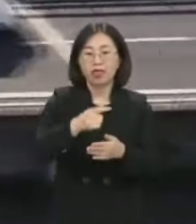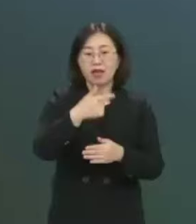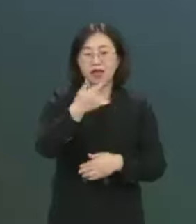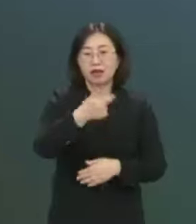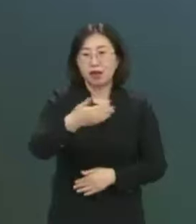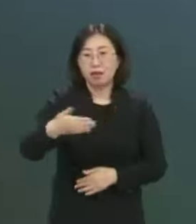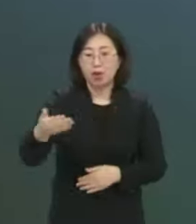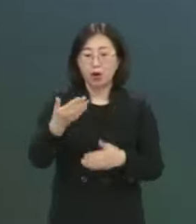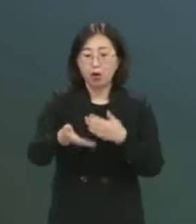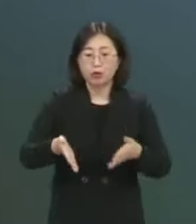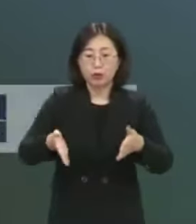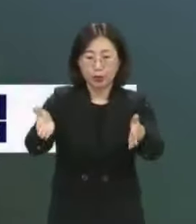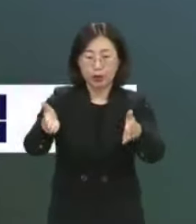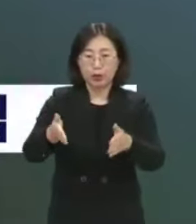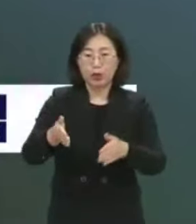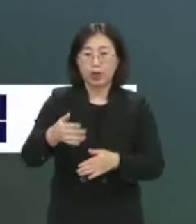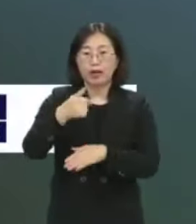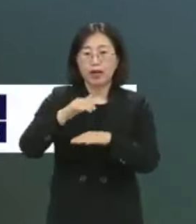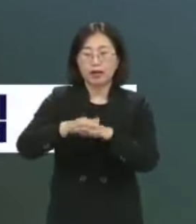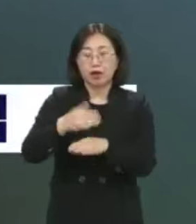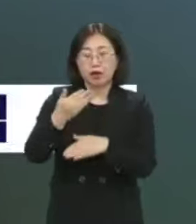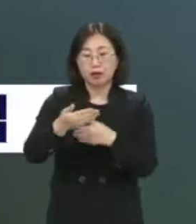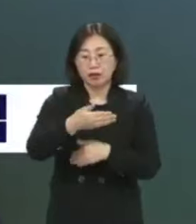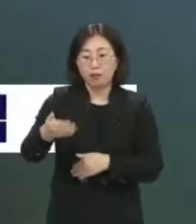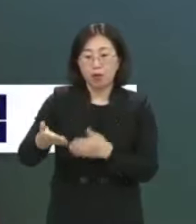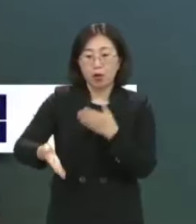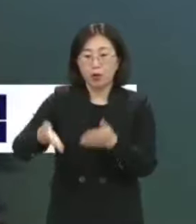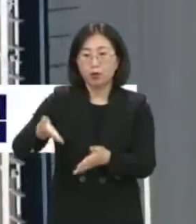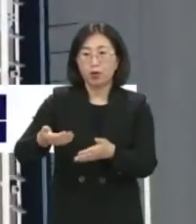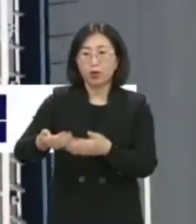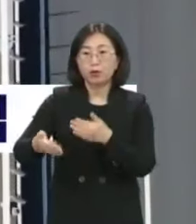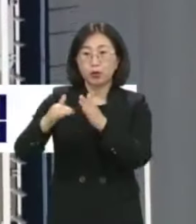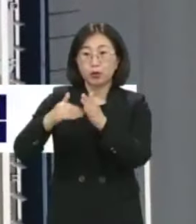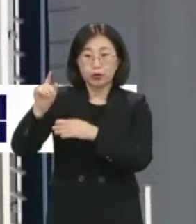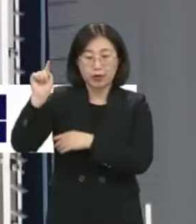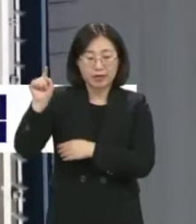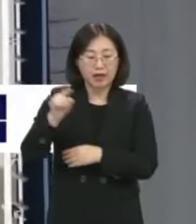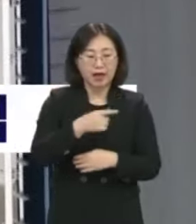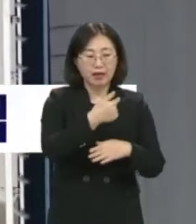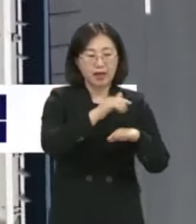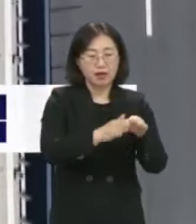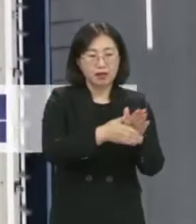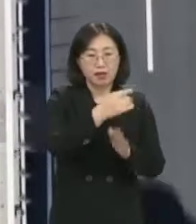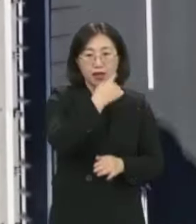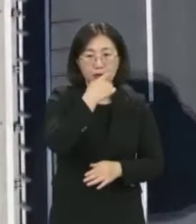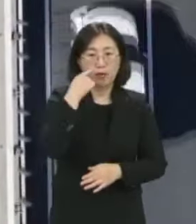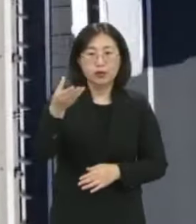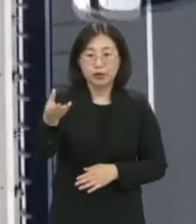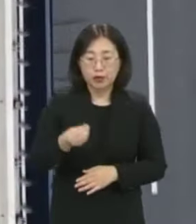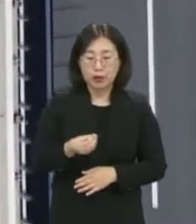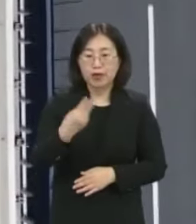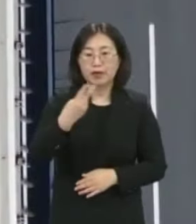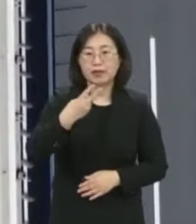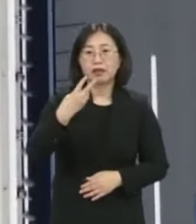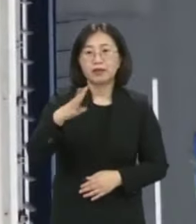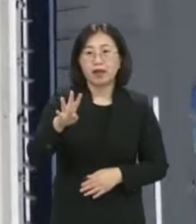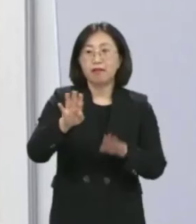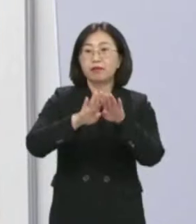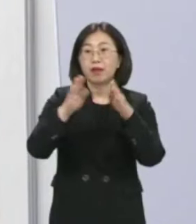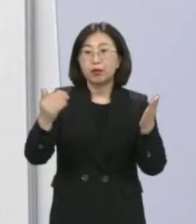고속화도로 출자 기관인 대전 천병 고속화도로가 대전시의 상환 보증으로 사업자금을 마련해 지난 2004년